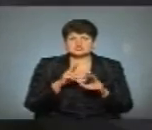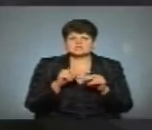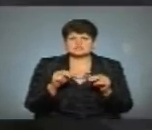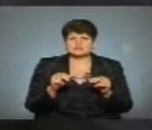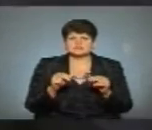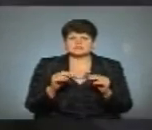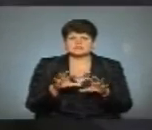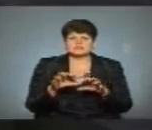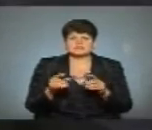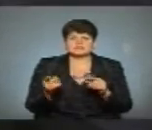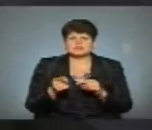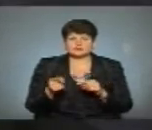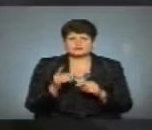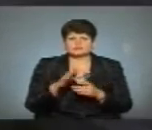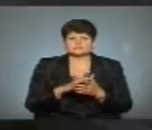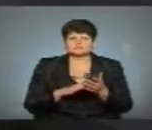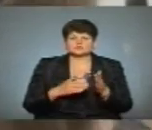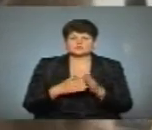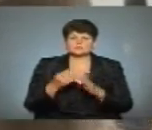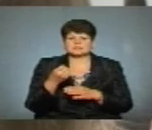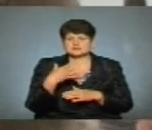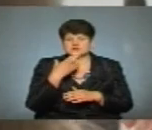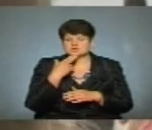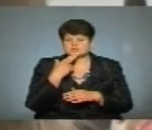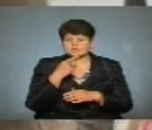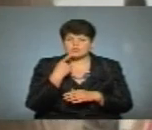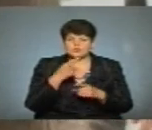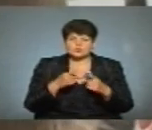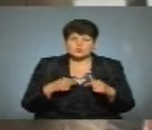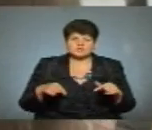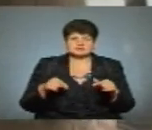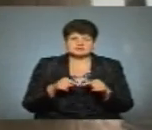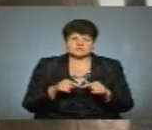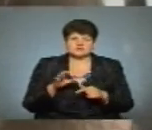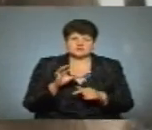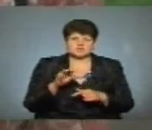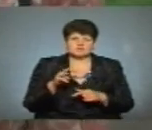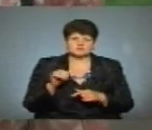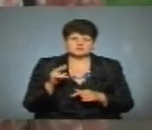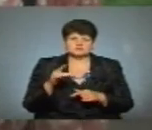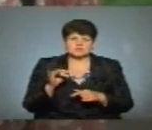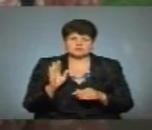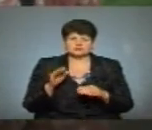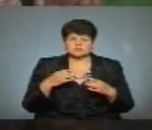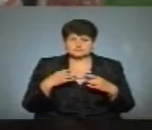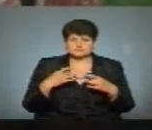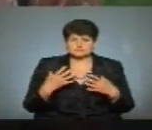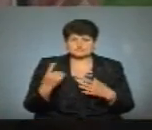тварини Тернопіль». Вона триватиме до 15 червня, розповідає організаторка Олена Мудра. Буде